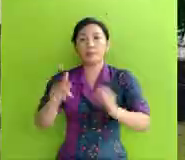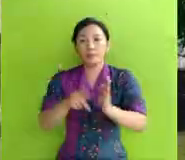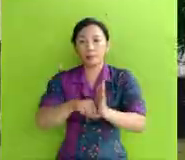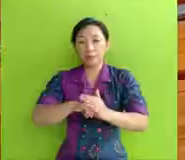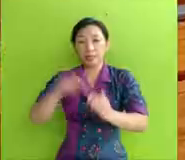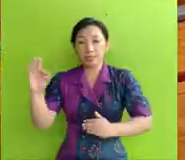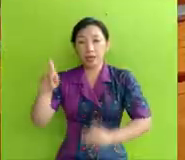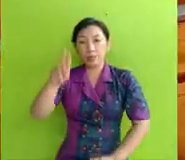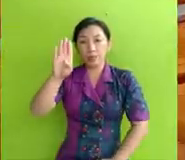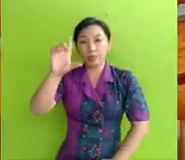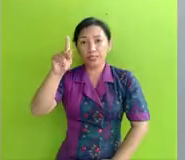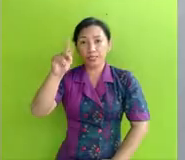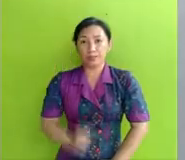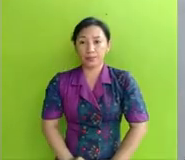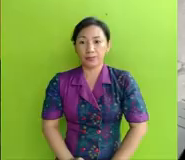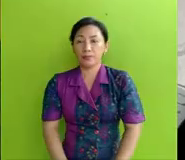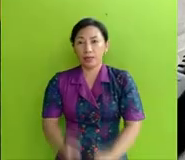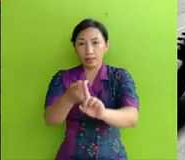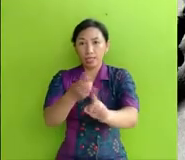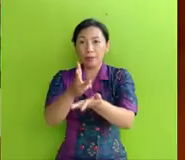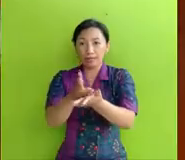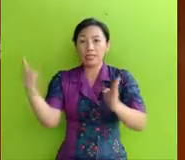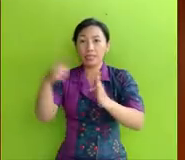perkantoran dilengkapi fasilitas publik.